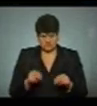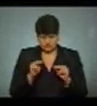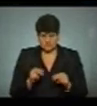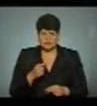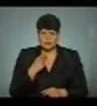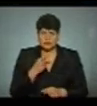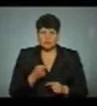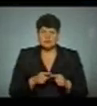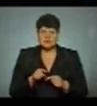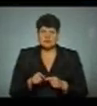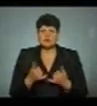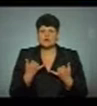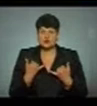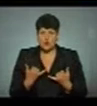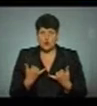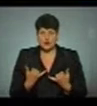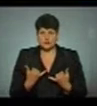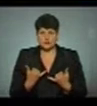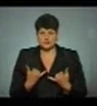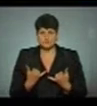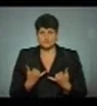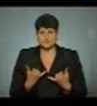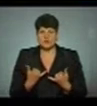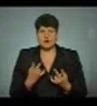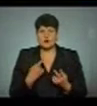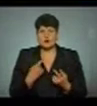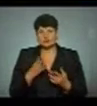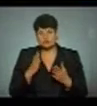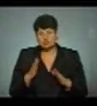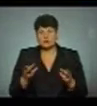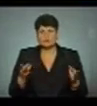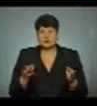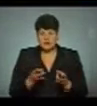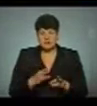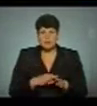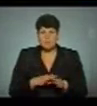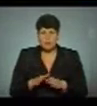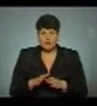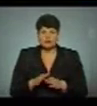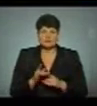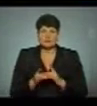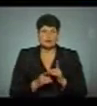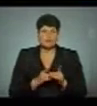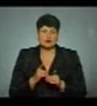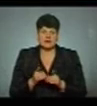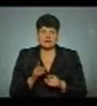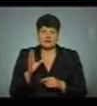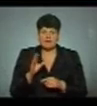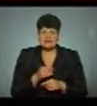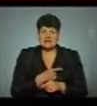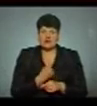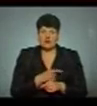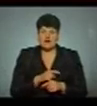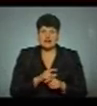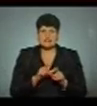відверто. І ми сьогодні готовимо, фактично, якщо буде така потреба, повністю перепрофільовувати цілий лікувальний заклад,